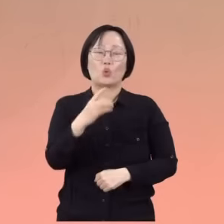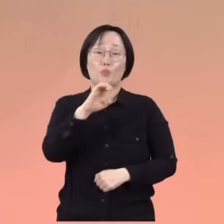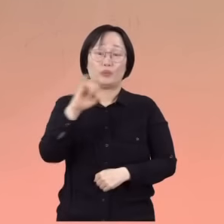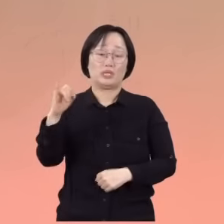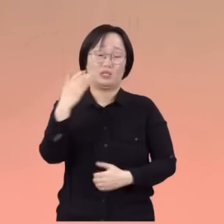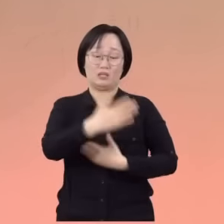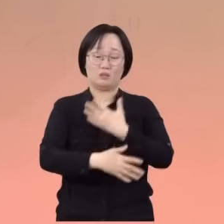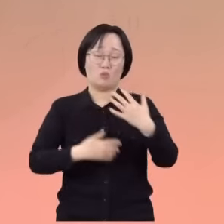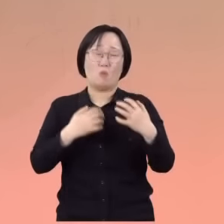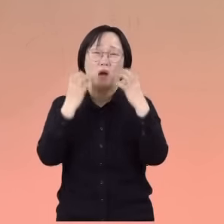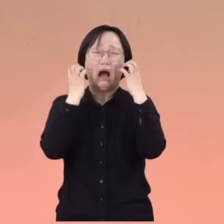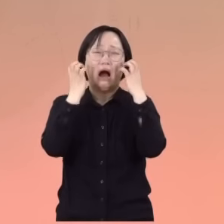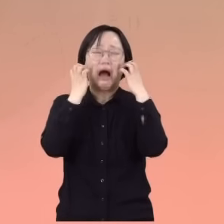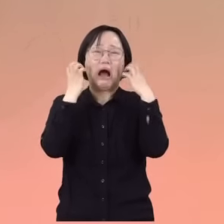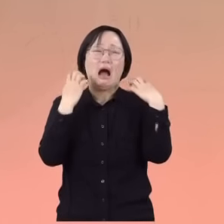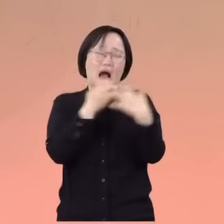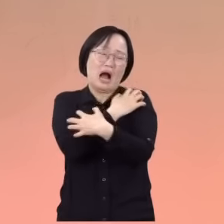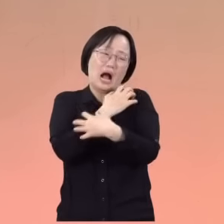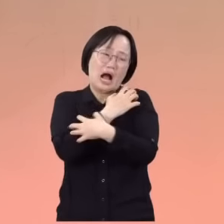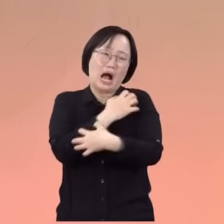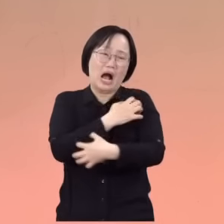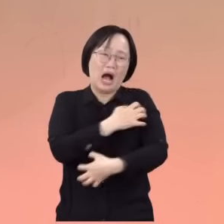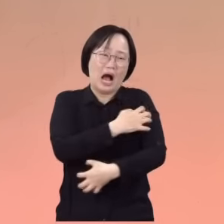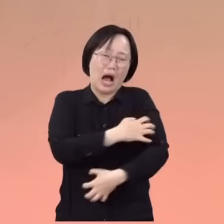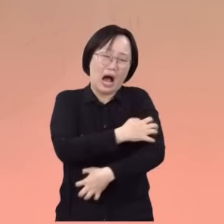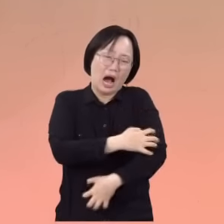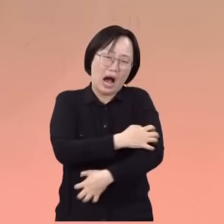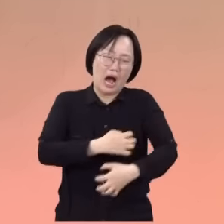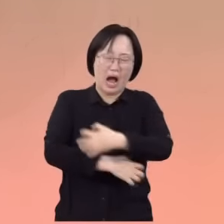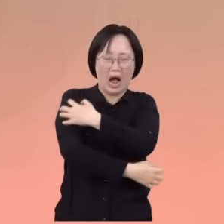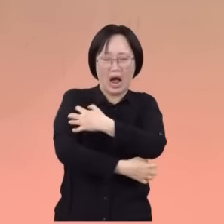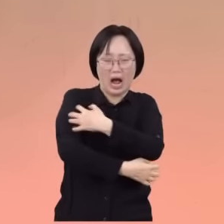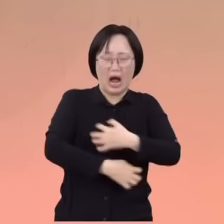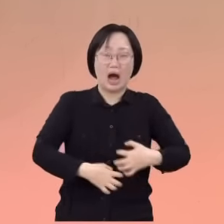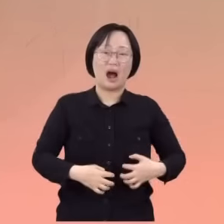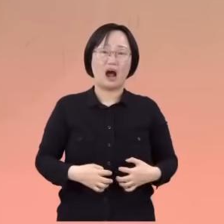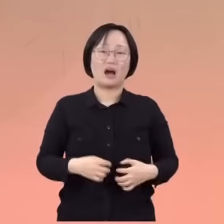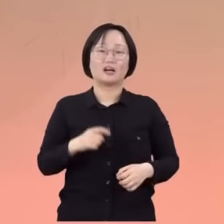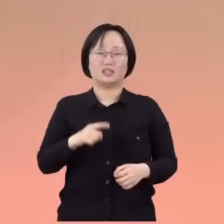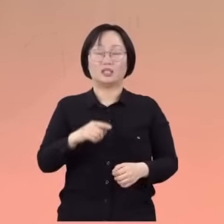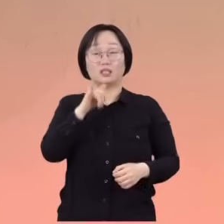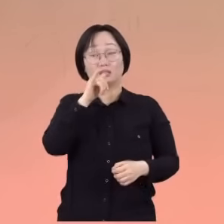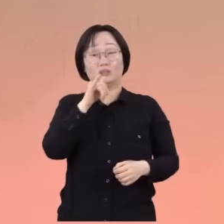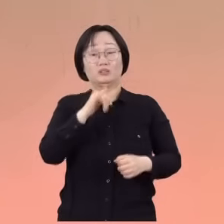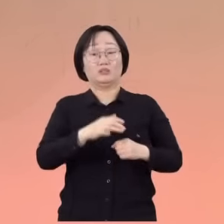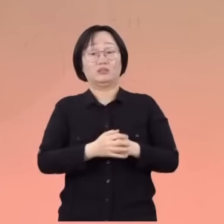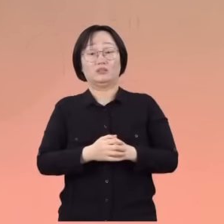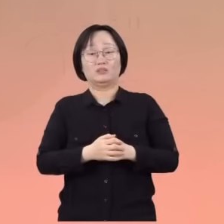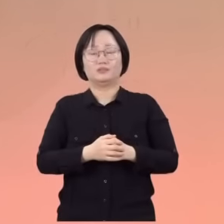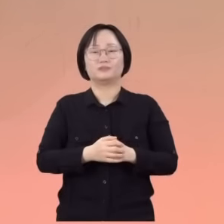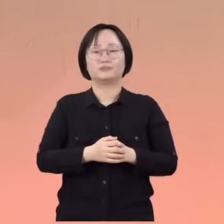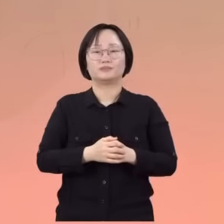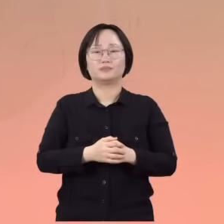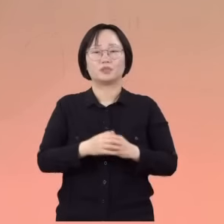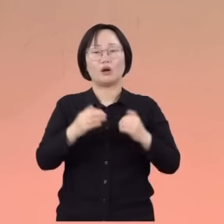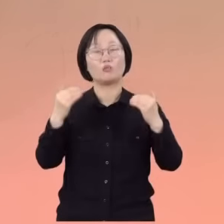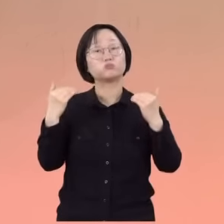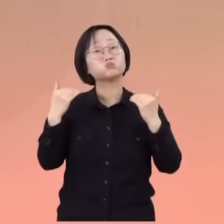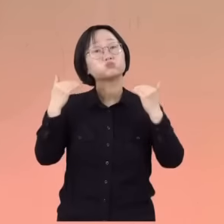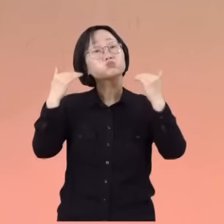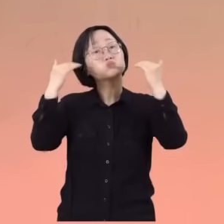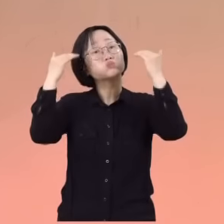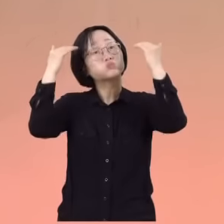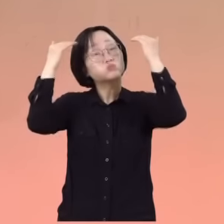아토피가 그래서 성인이 된 뒤에도 이렇게 몸에 막 아토피가 있었는데 성인이 된 뒤에도 아토피가 막 심해